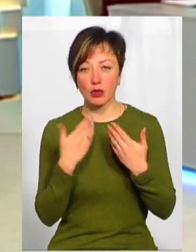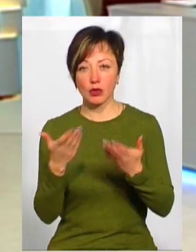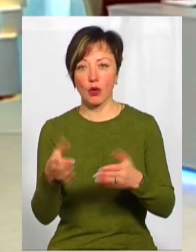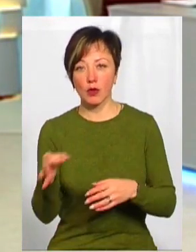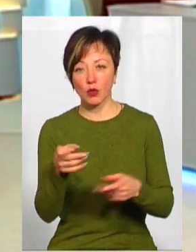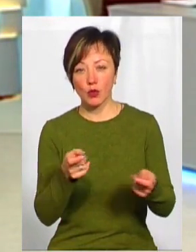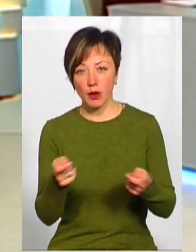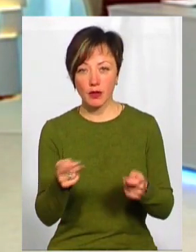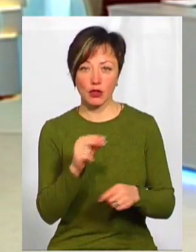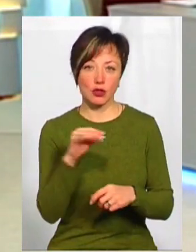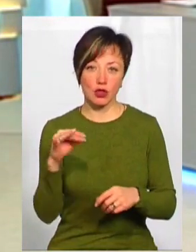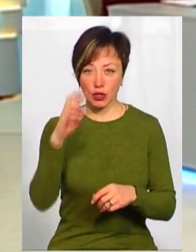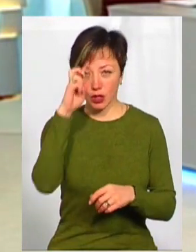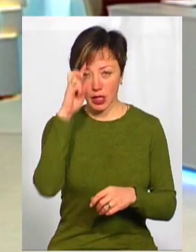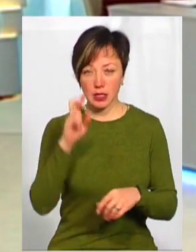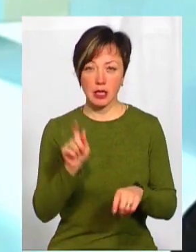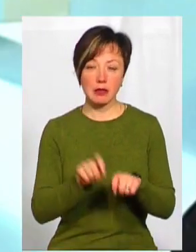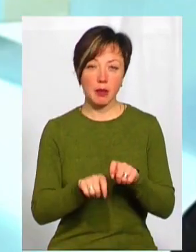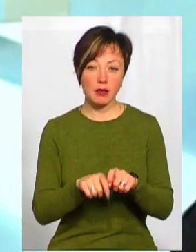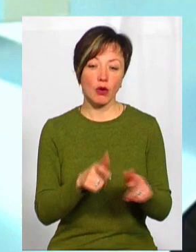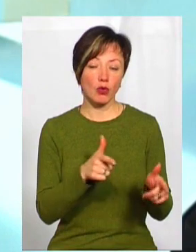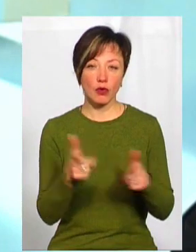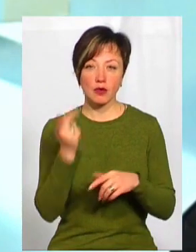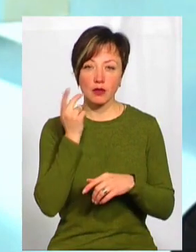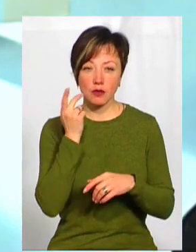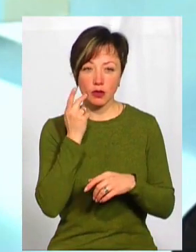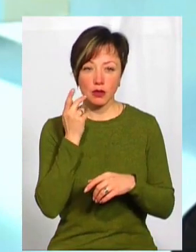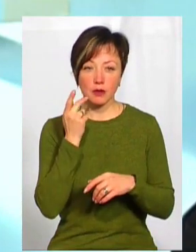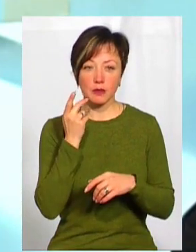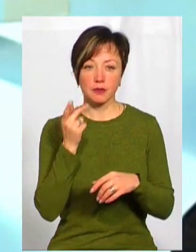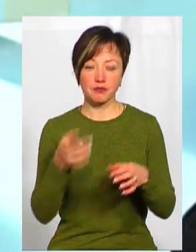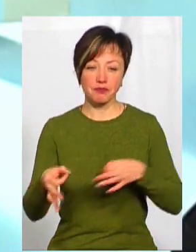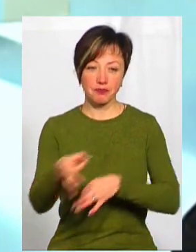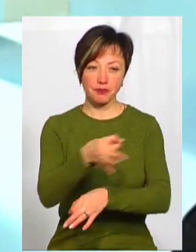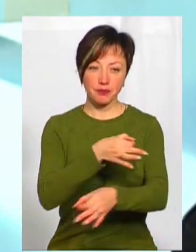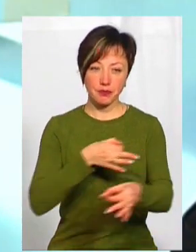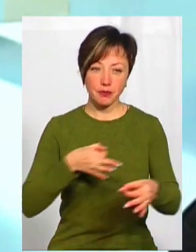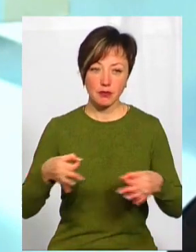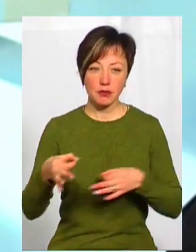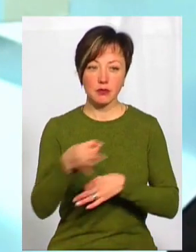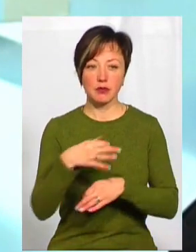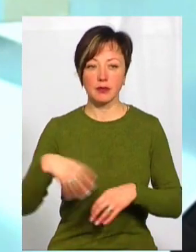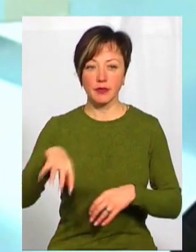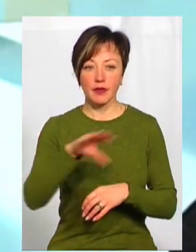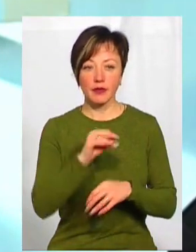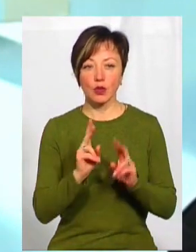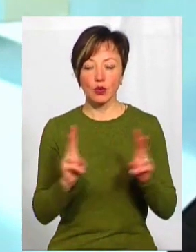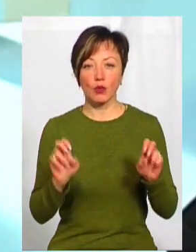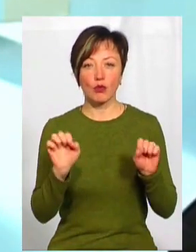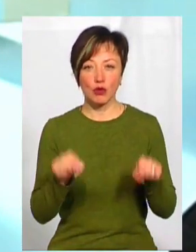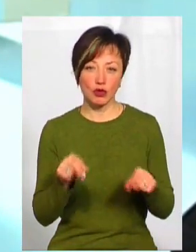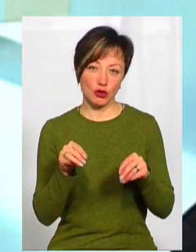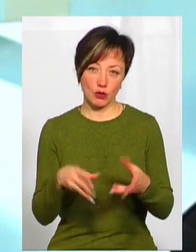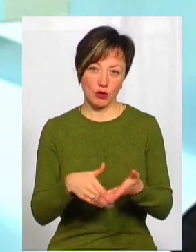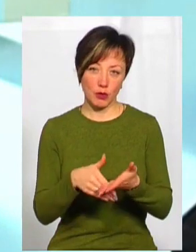чи до обласного управління, чи до Держекоінспекції, ми завжди готові за стіл садити всіх, хто може